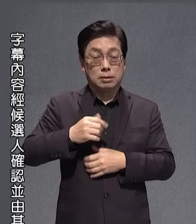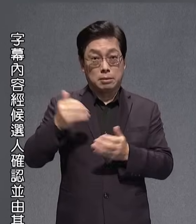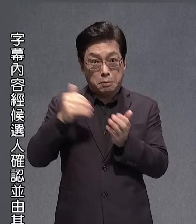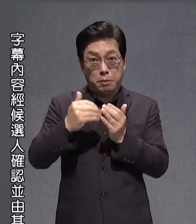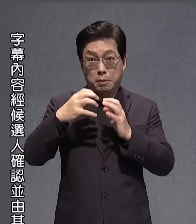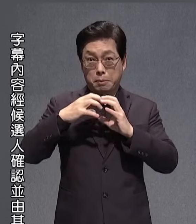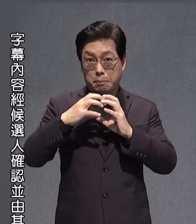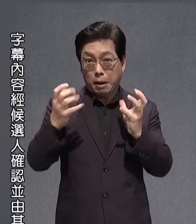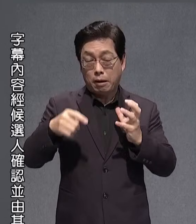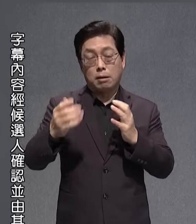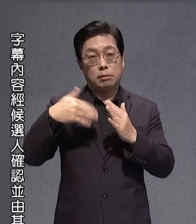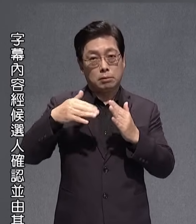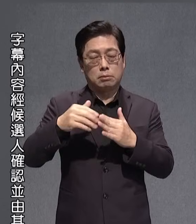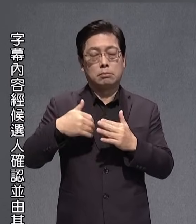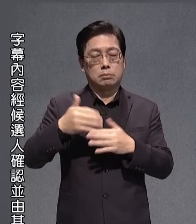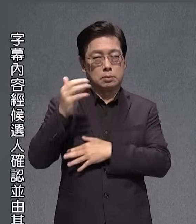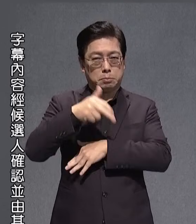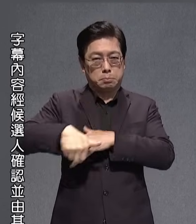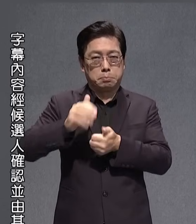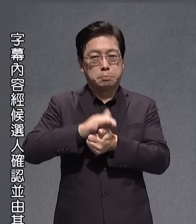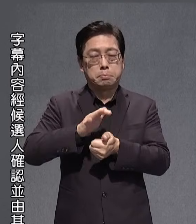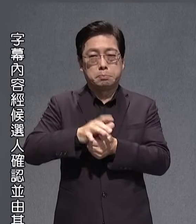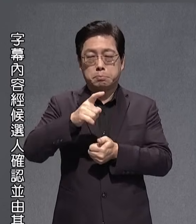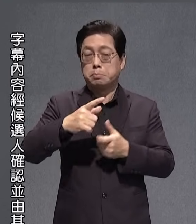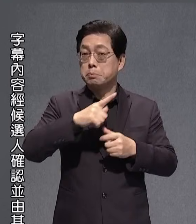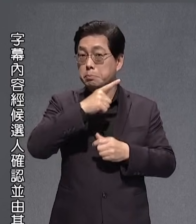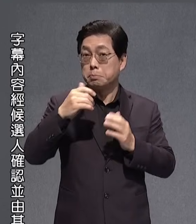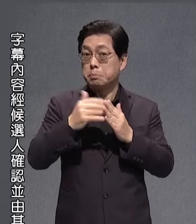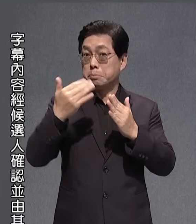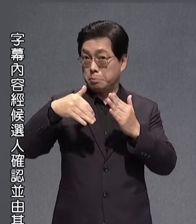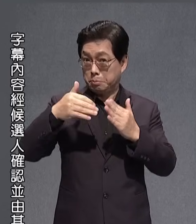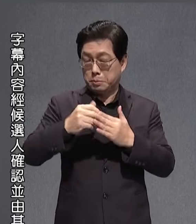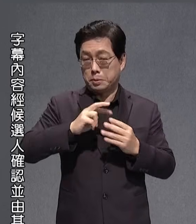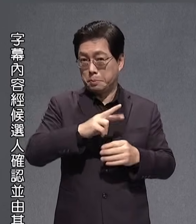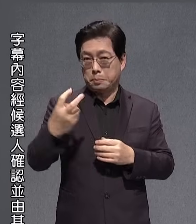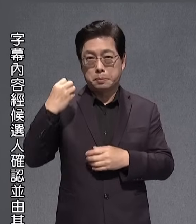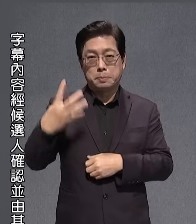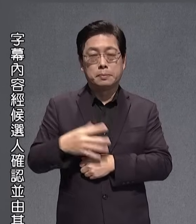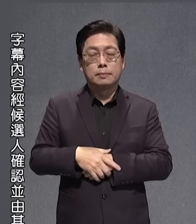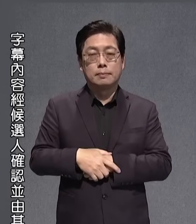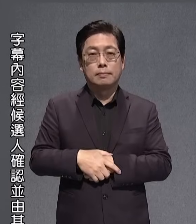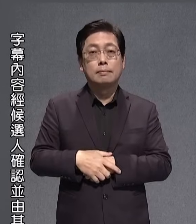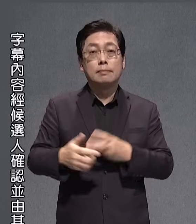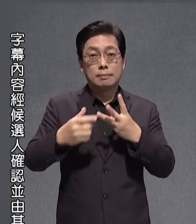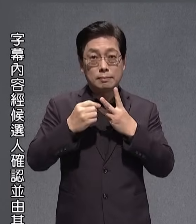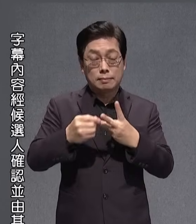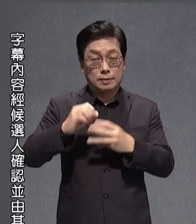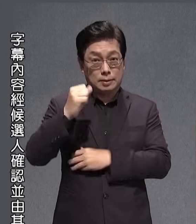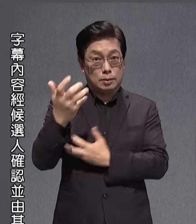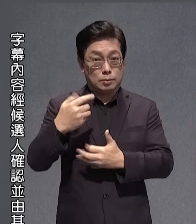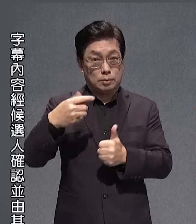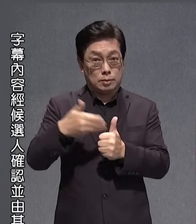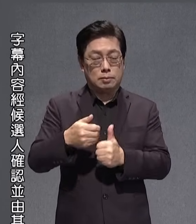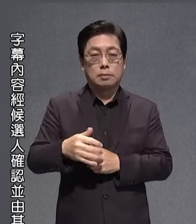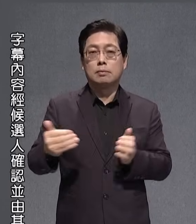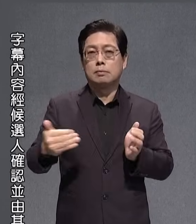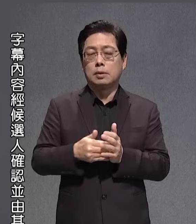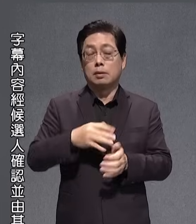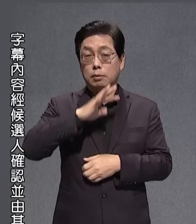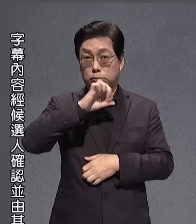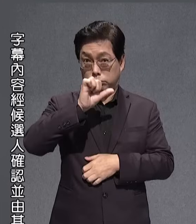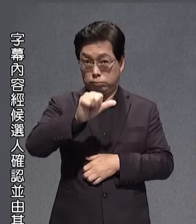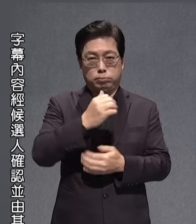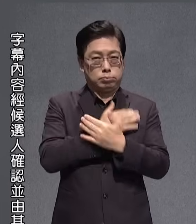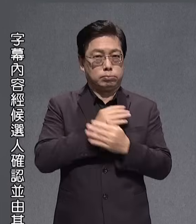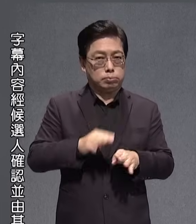全盘规划，协助私校的团队转型。我要延长义务教育，向下延伸到5岁的